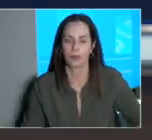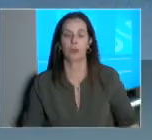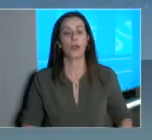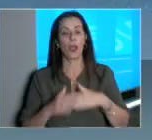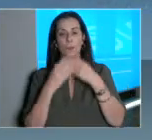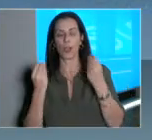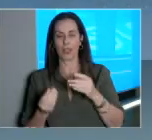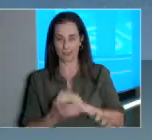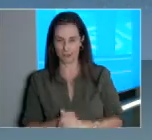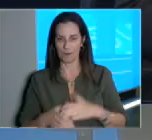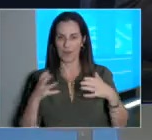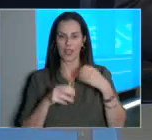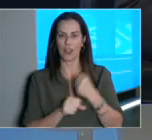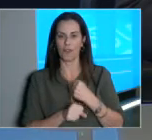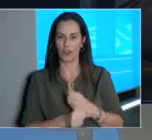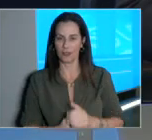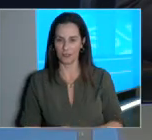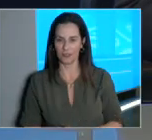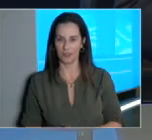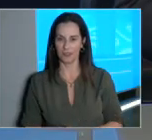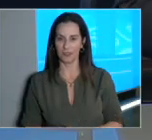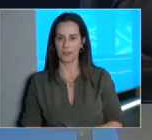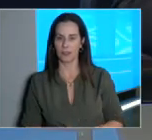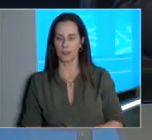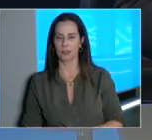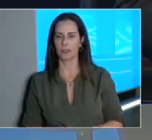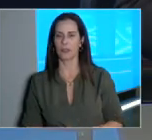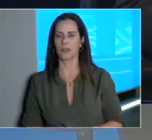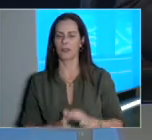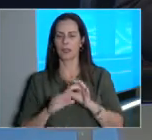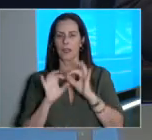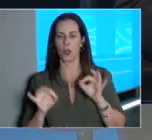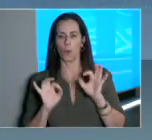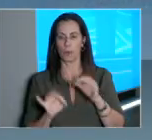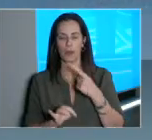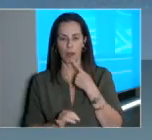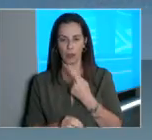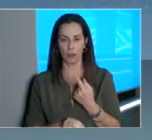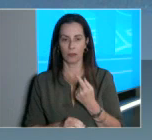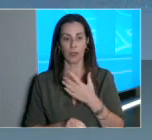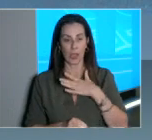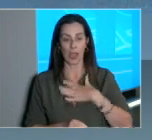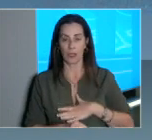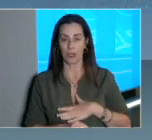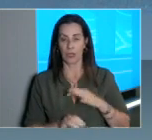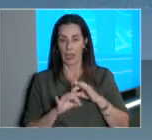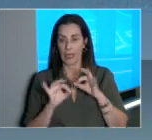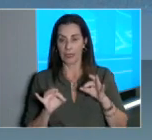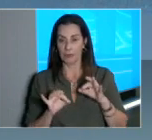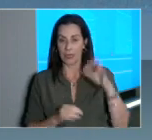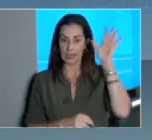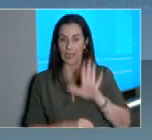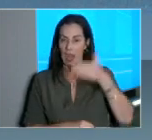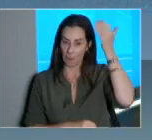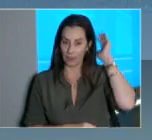טוב לשי צ'רפנוב, מפלגת העבודה. בוקר טוב, יובל. התחלנו לדבר ככה באמת על, רצינו להתעסק, להתחיל להתעסק עם הסרטון